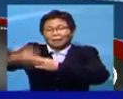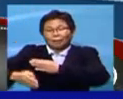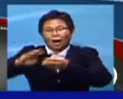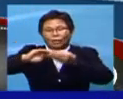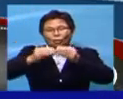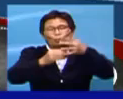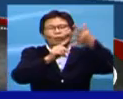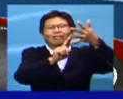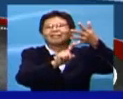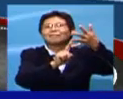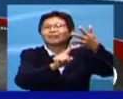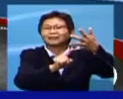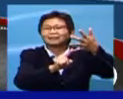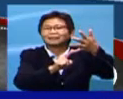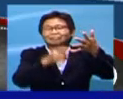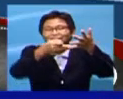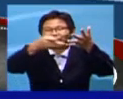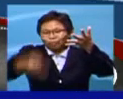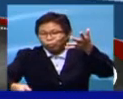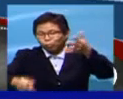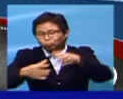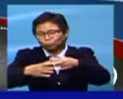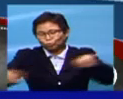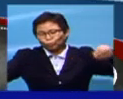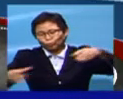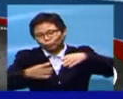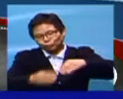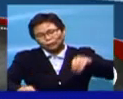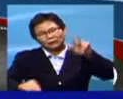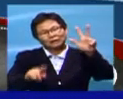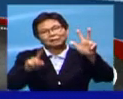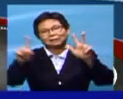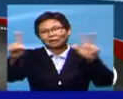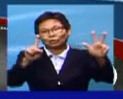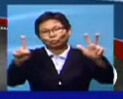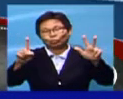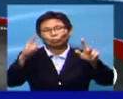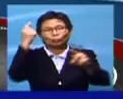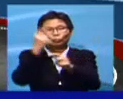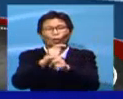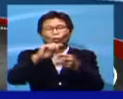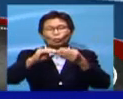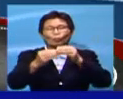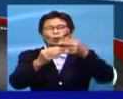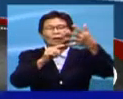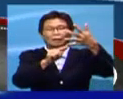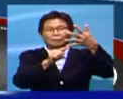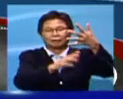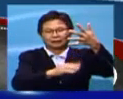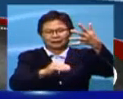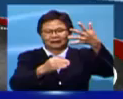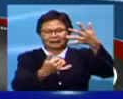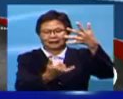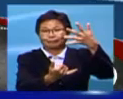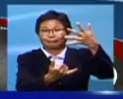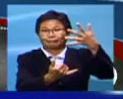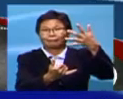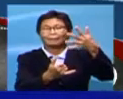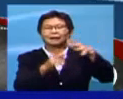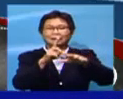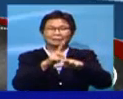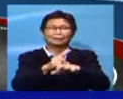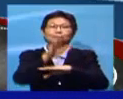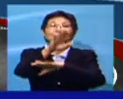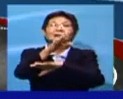tempat kelima selepas menewaskan jepun 3-1 Pada perlawanan penentuan tempat kelima dan keenam di stadium azlans Shah petang